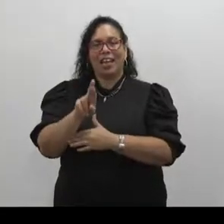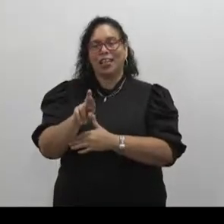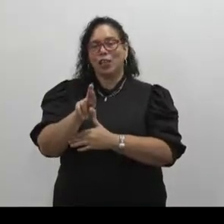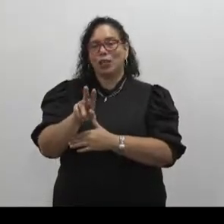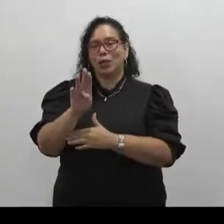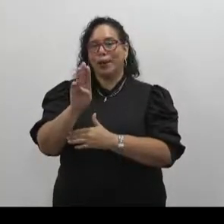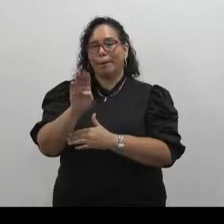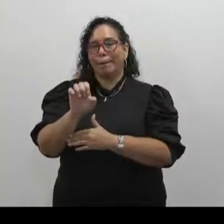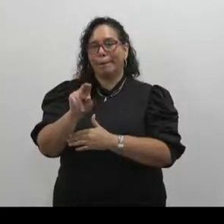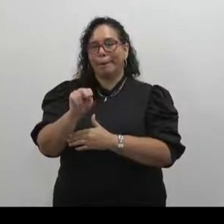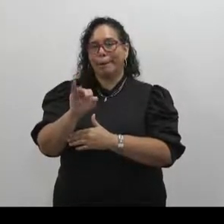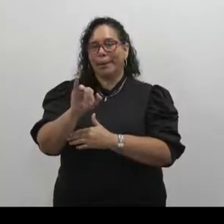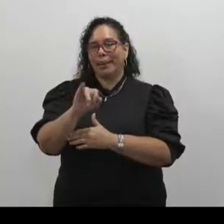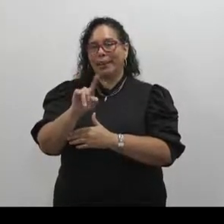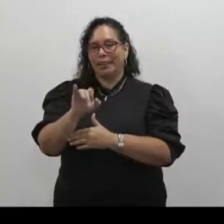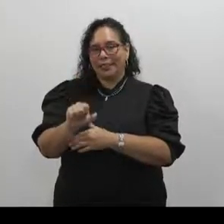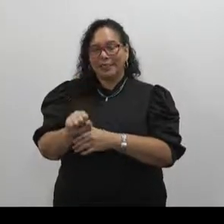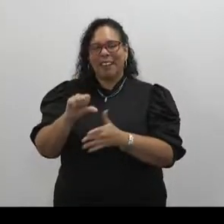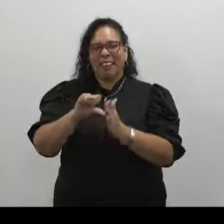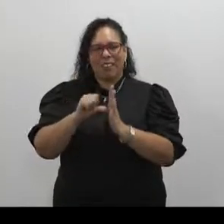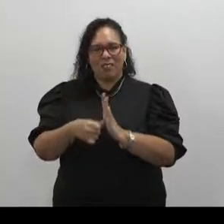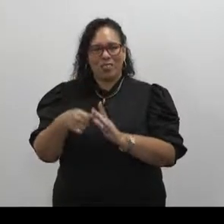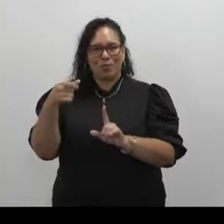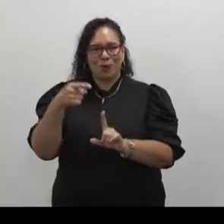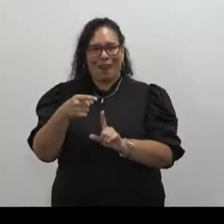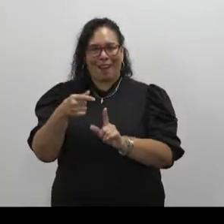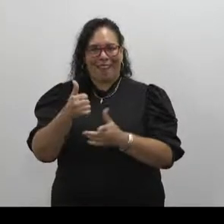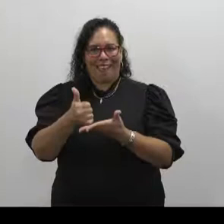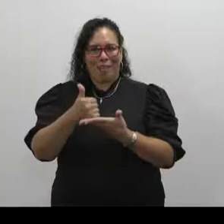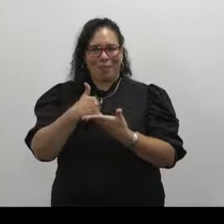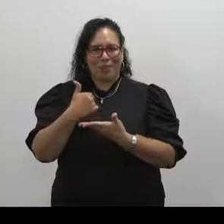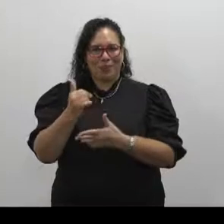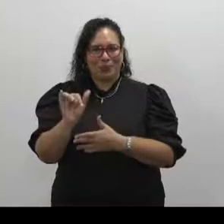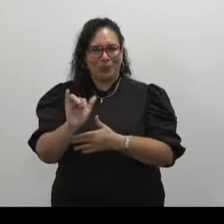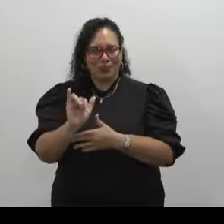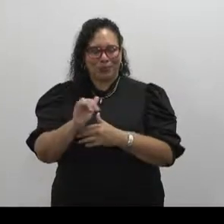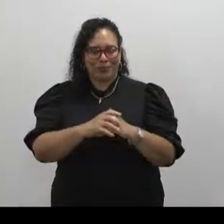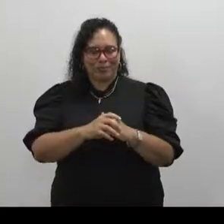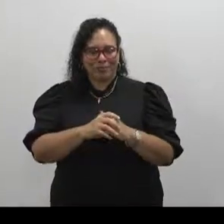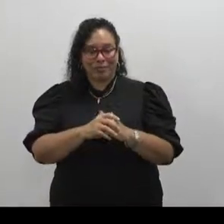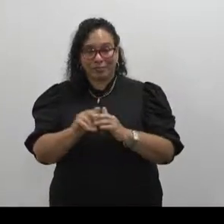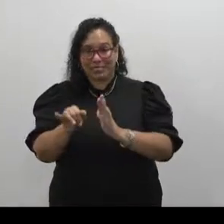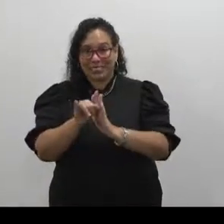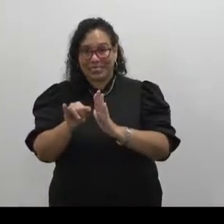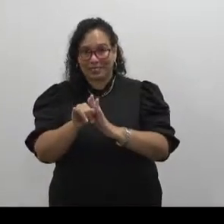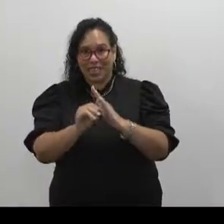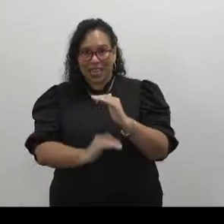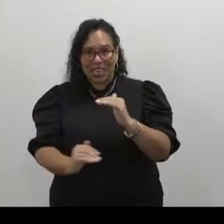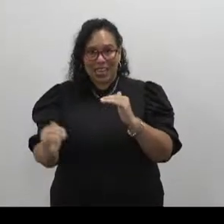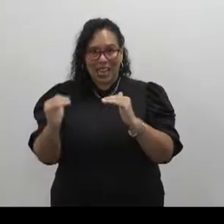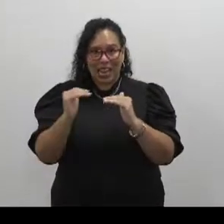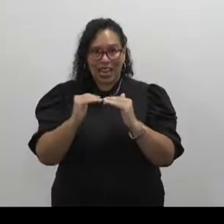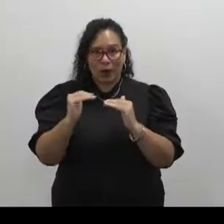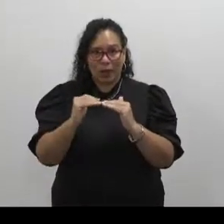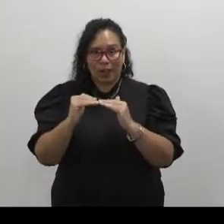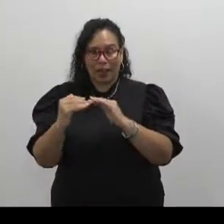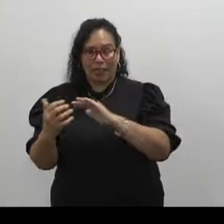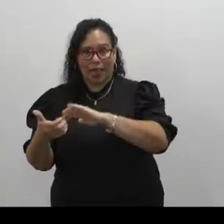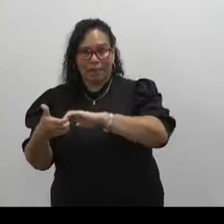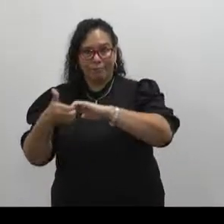ban đối Dr. Benitez nâng cân nặng sáma chức bộ môi trường ban như vậy hỏi cứ dừng